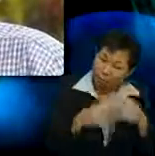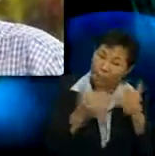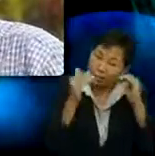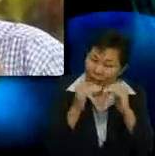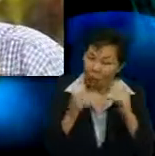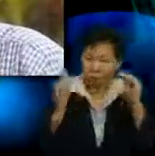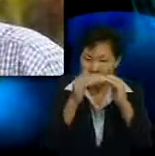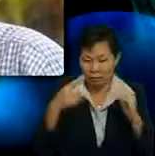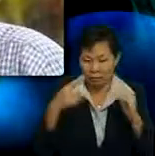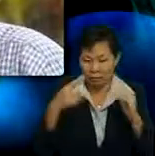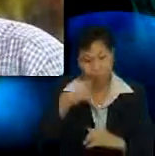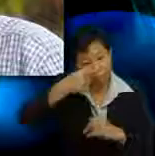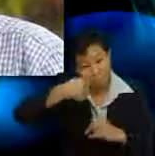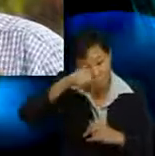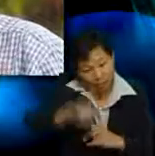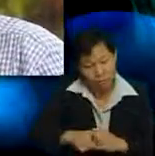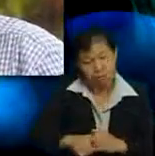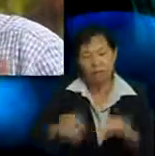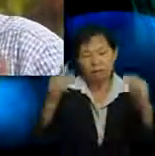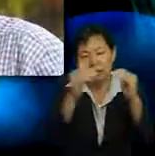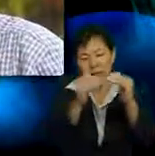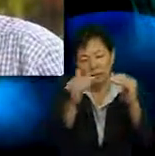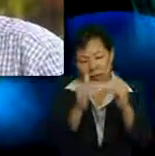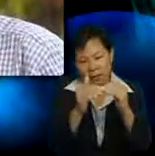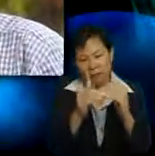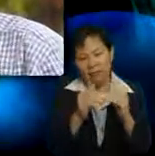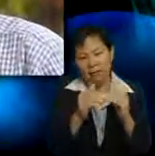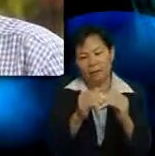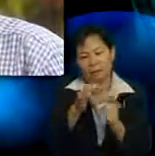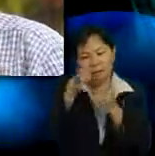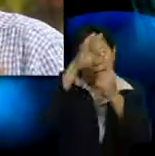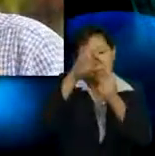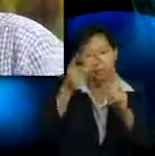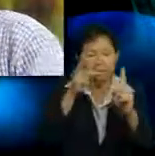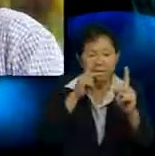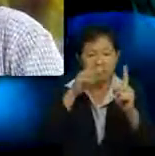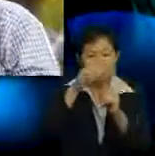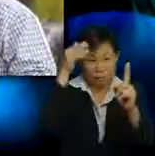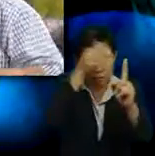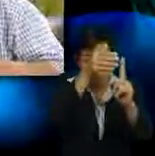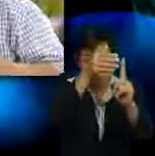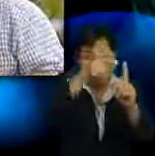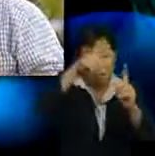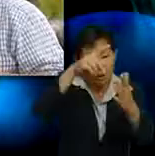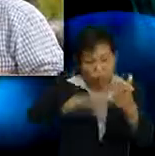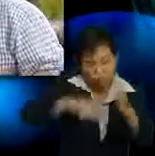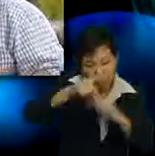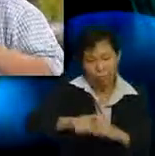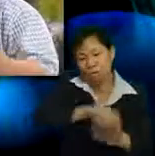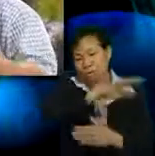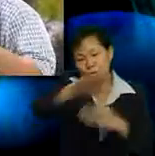Keadilan yang kita nyatakan mestilah keadilan yang berteraskan kepada apa yang diperlukan oleh semua